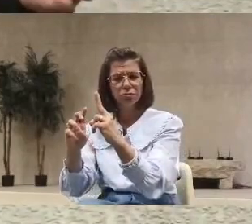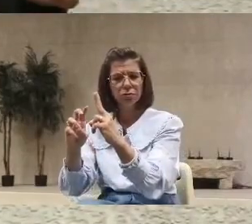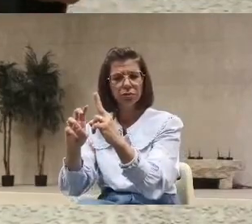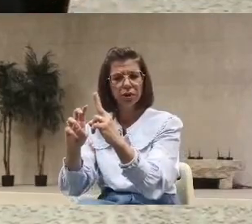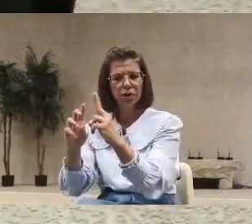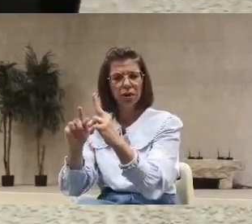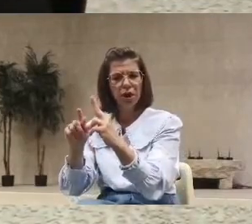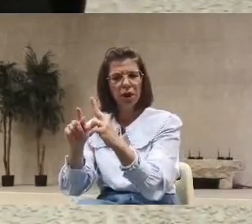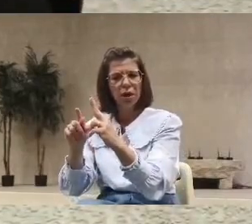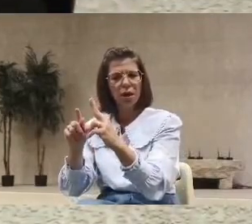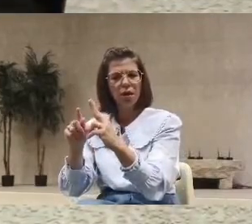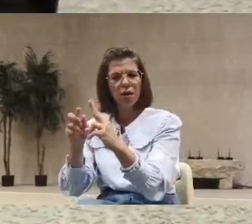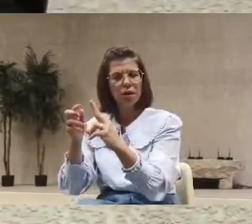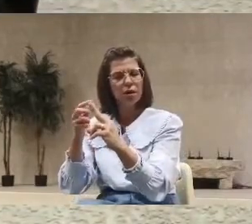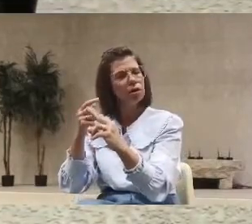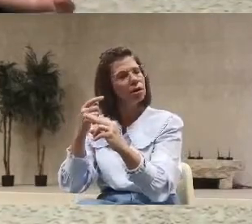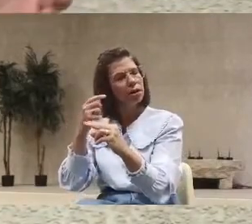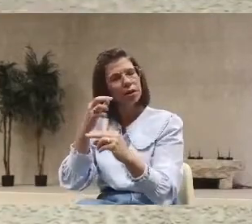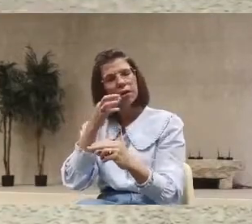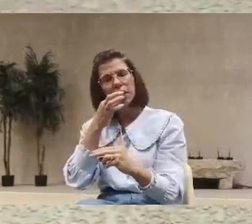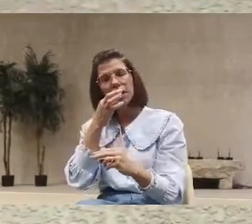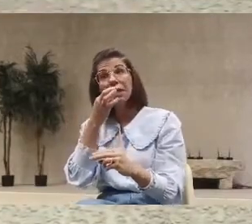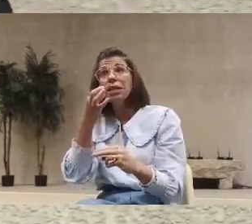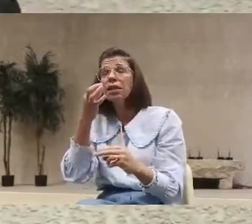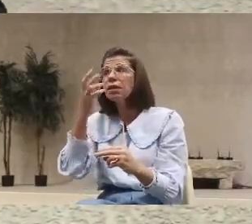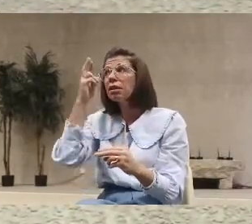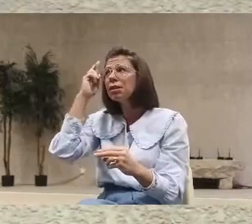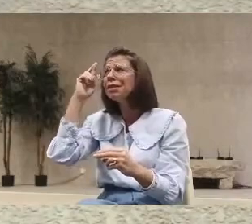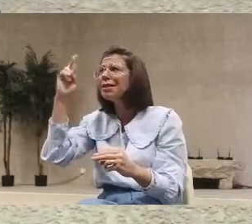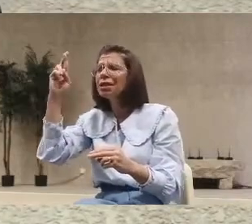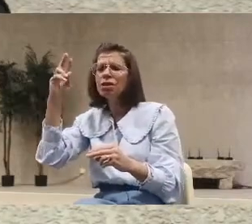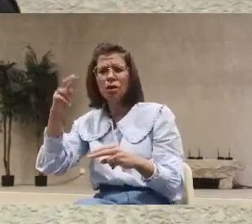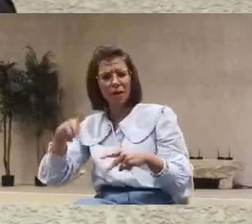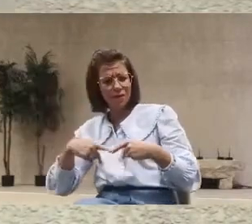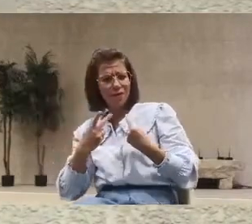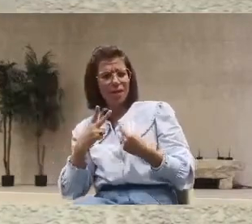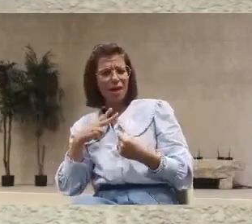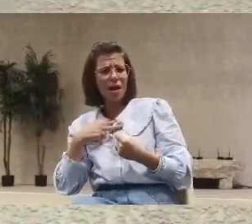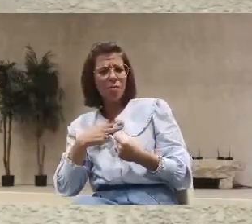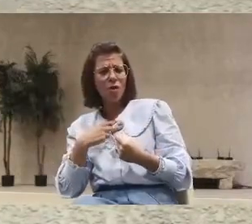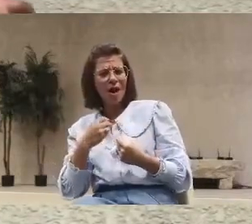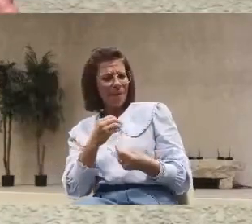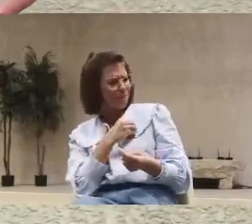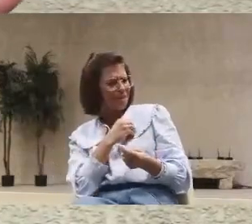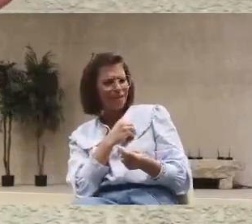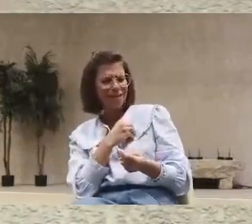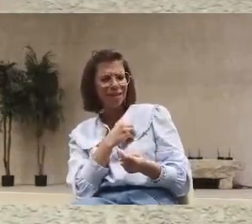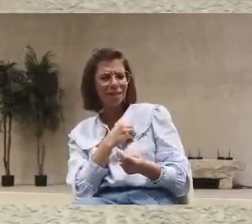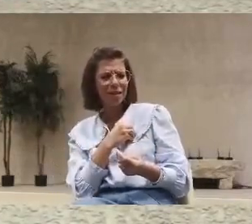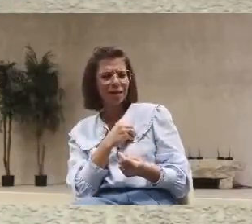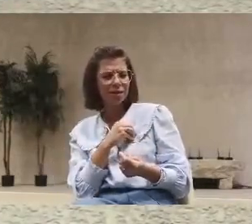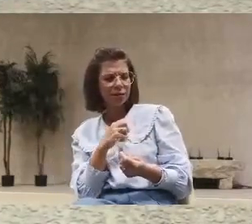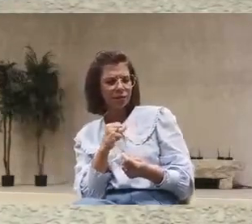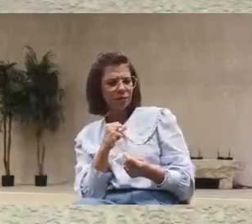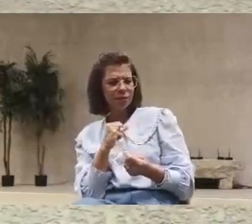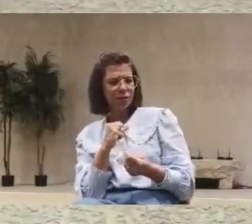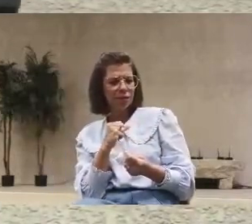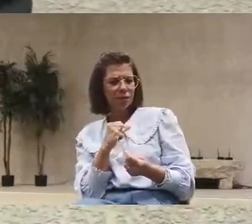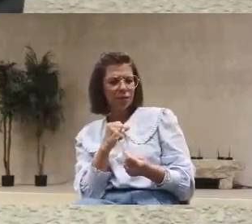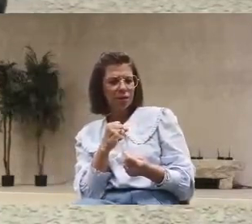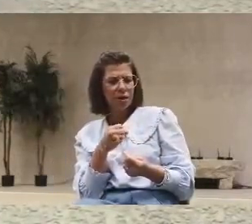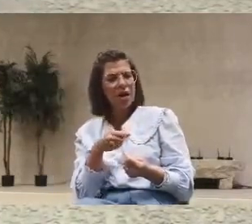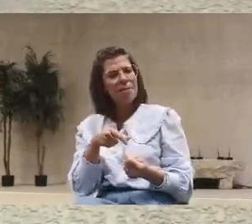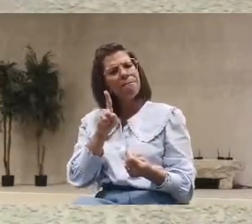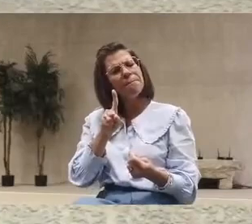ma vie Seigneur ça a été une vie de péché je suis une pauvre pécheresse mais comme le